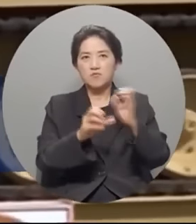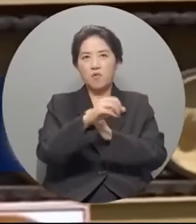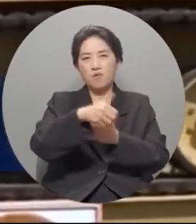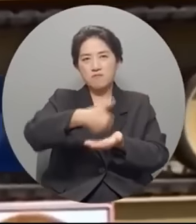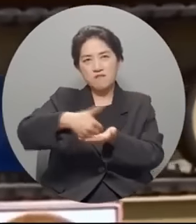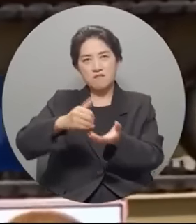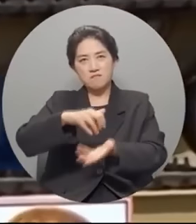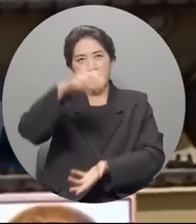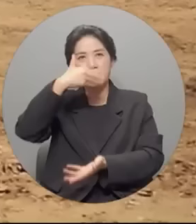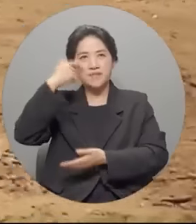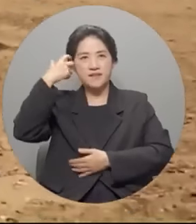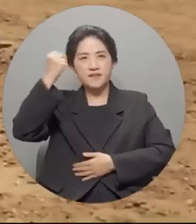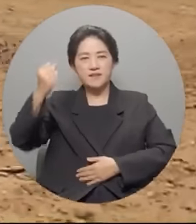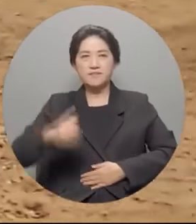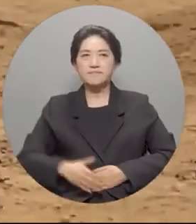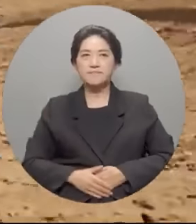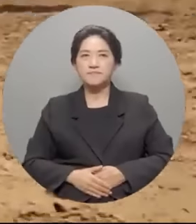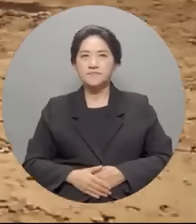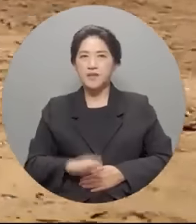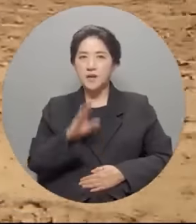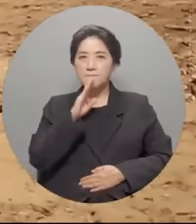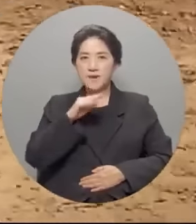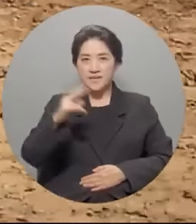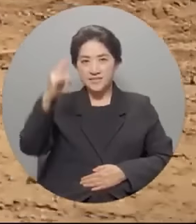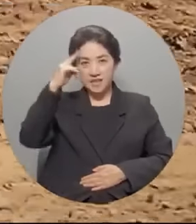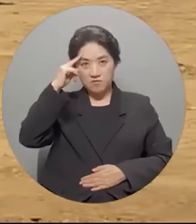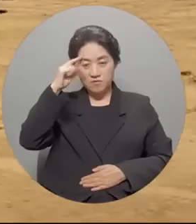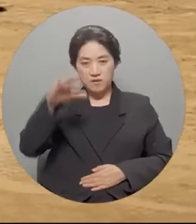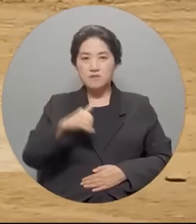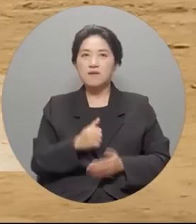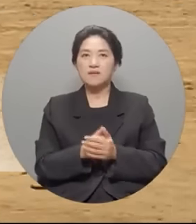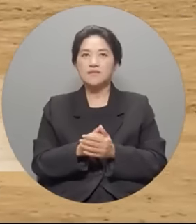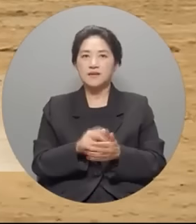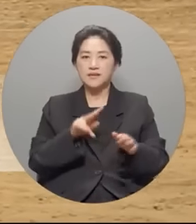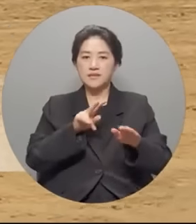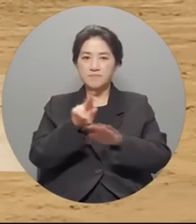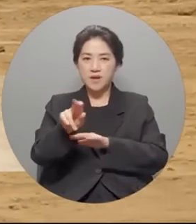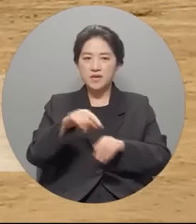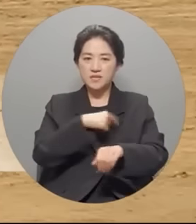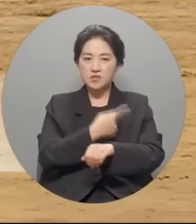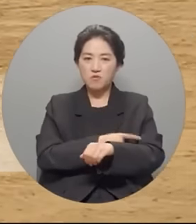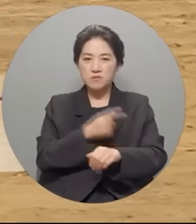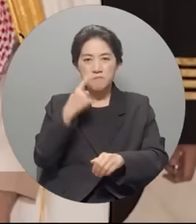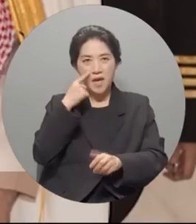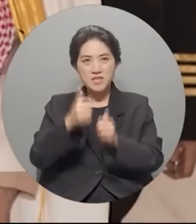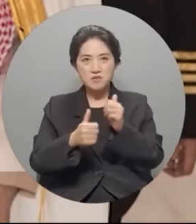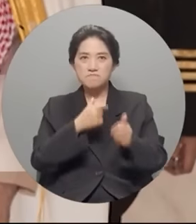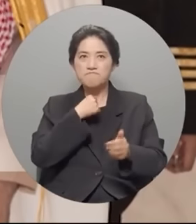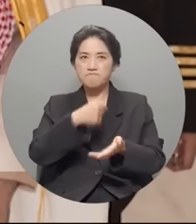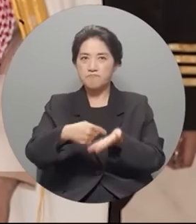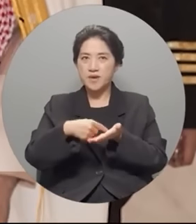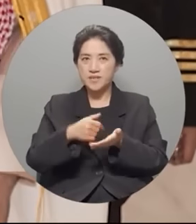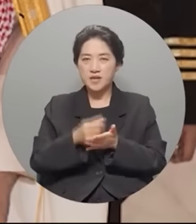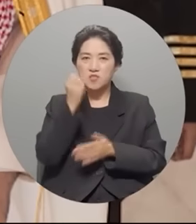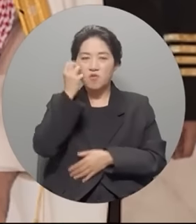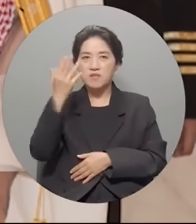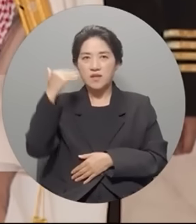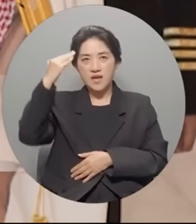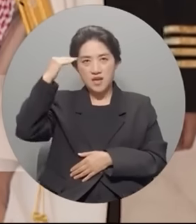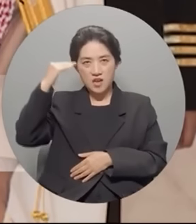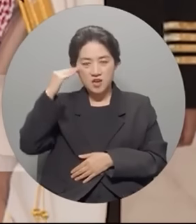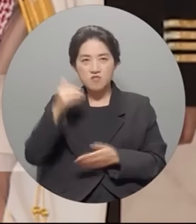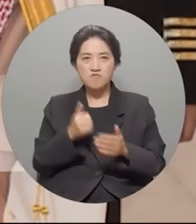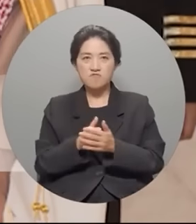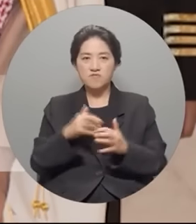것으로 생각하고 있습니다. 실제 사우디아라비아에서도 조만간 자주포 성능을 시연할 예정입니다. 넉 달 전 우리나라와